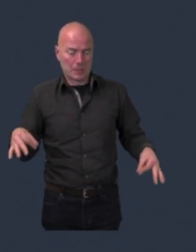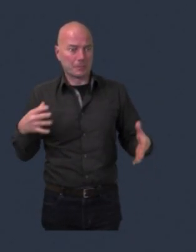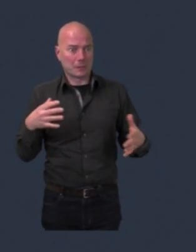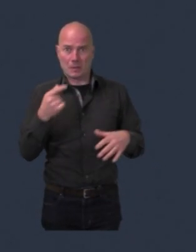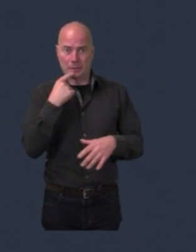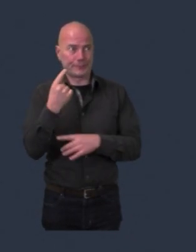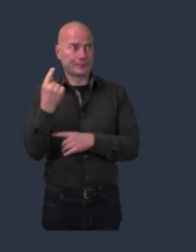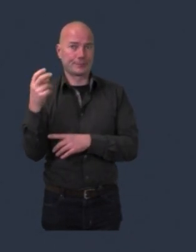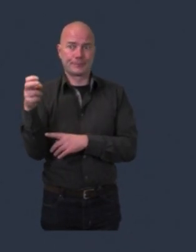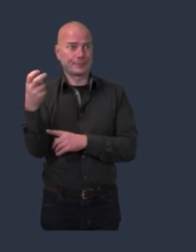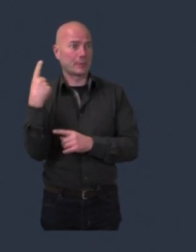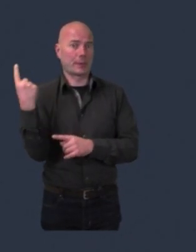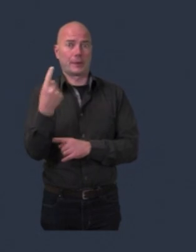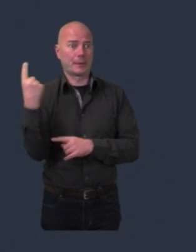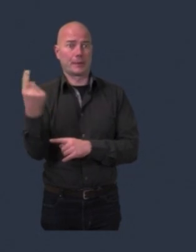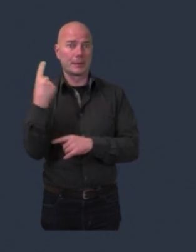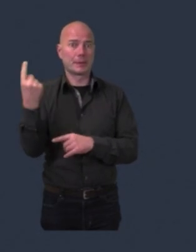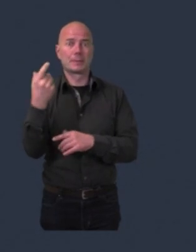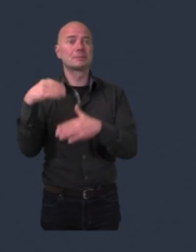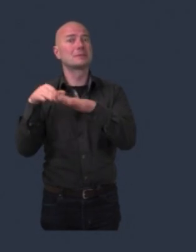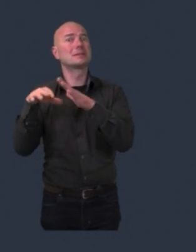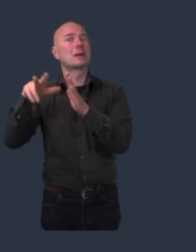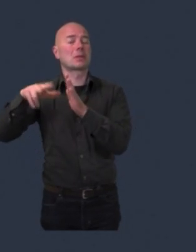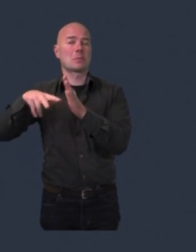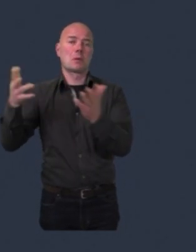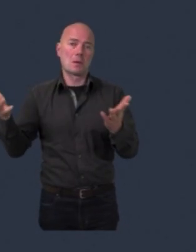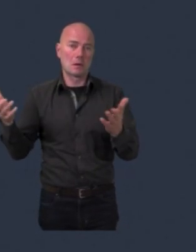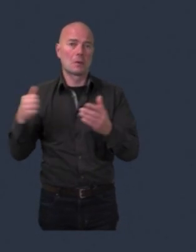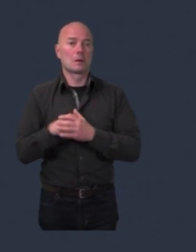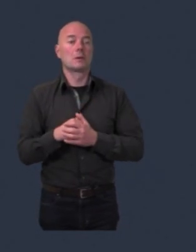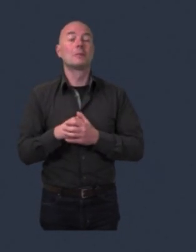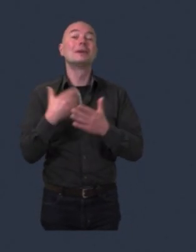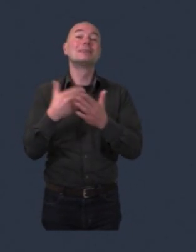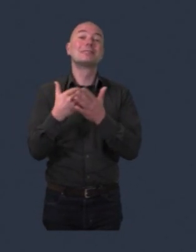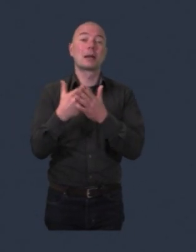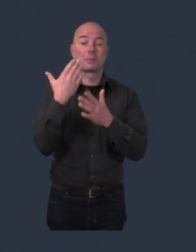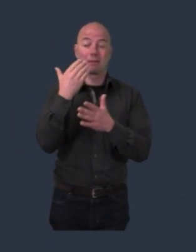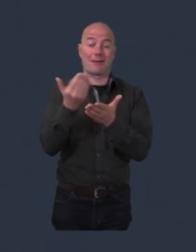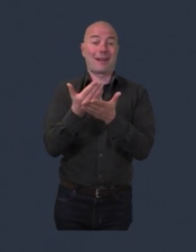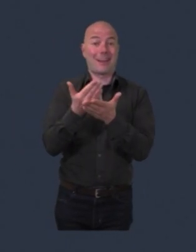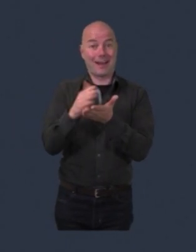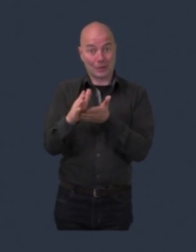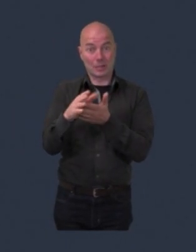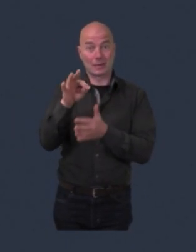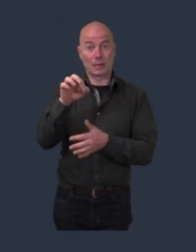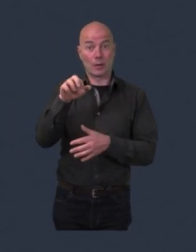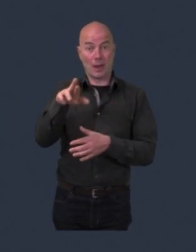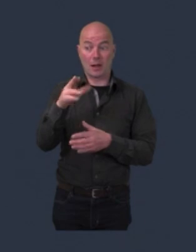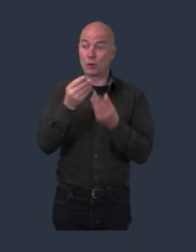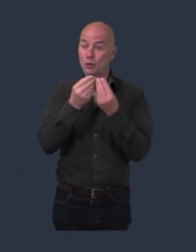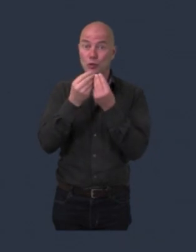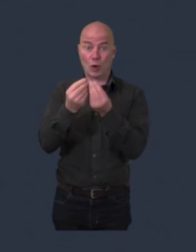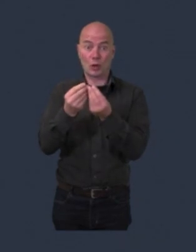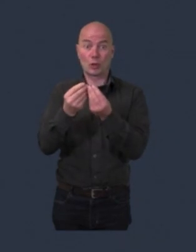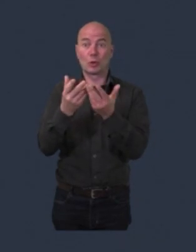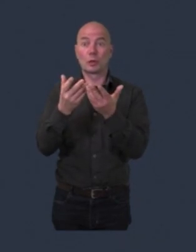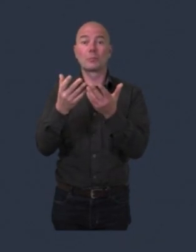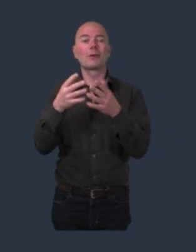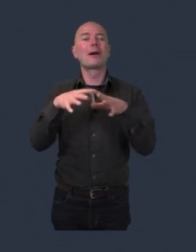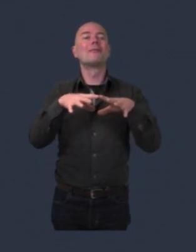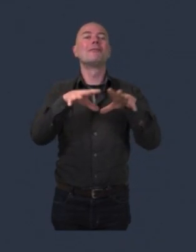isolés dans leur logement. C'est aussi une aide indirectement qui bénéficiera aussi à toutes ces familles des